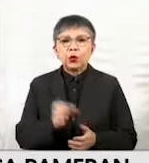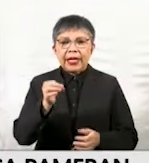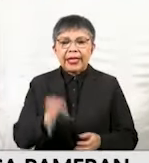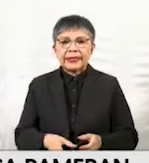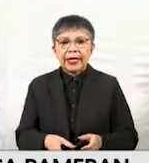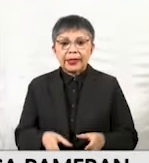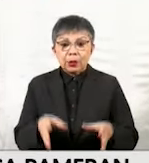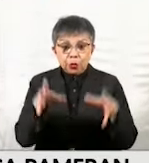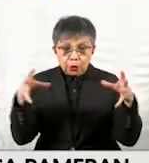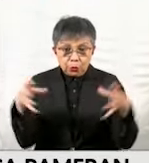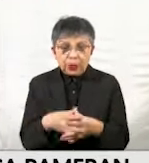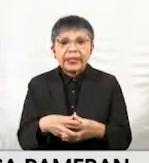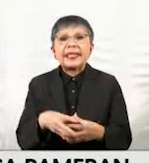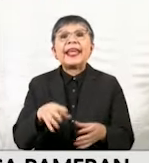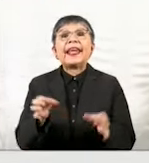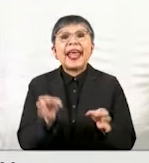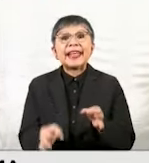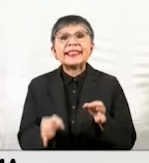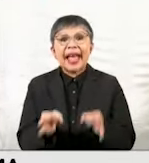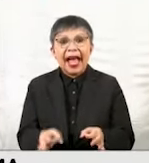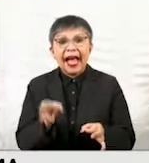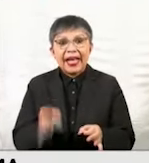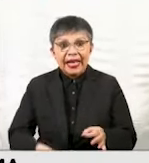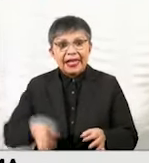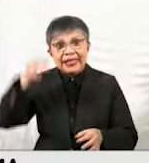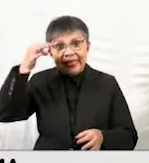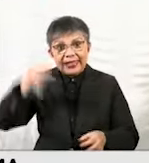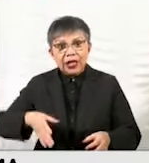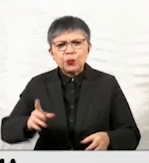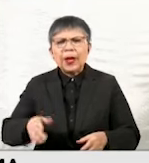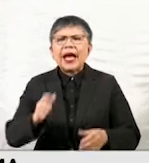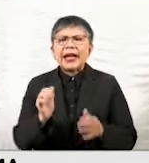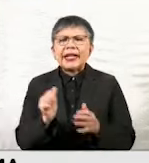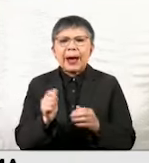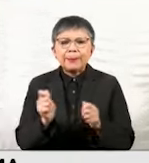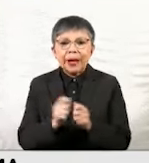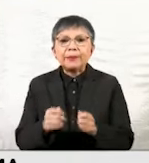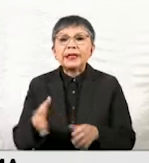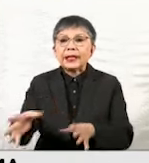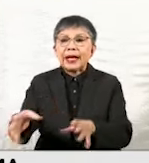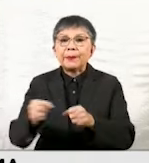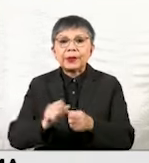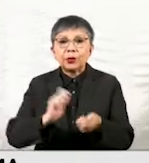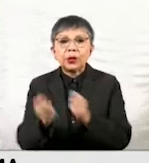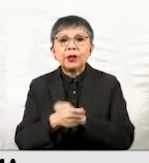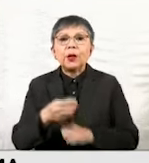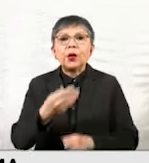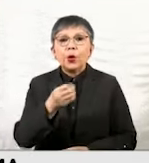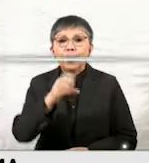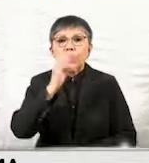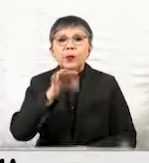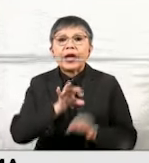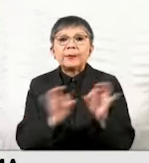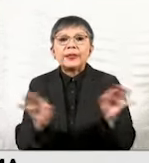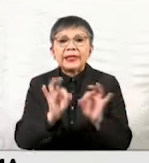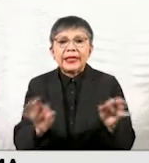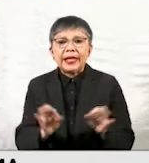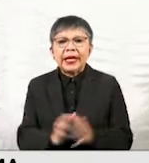desalisasi supaya memudahkan untuk mereka mendapatkan air minum desalisasi adalah suatu